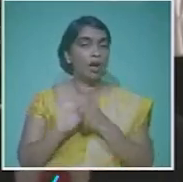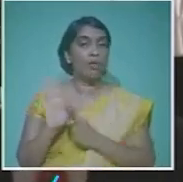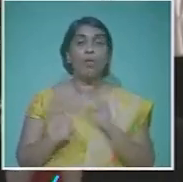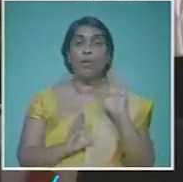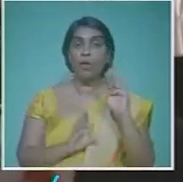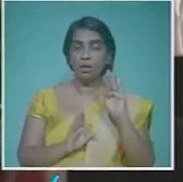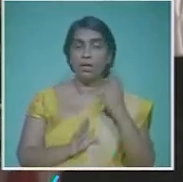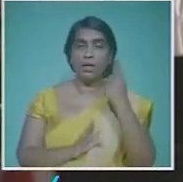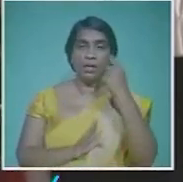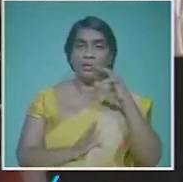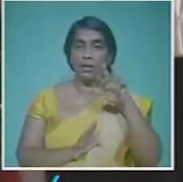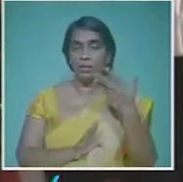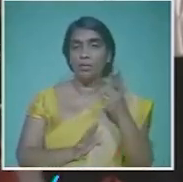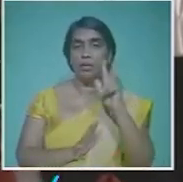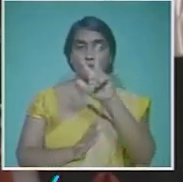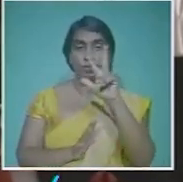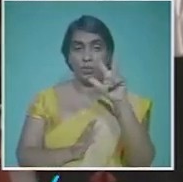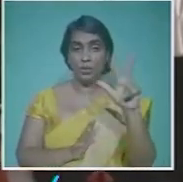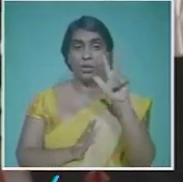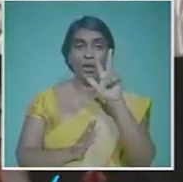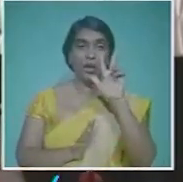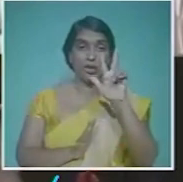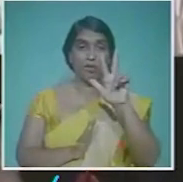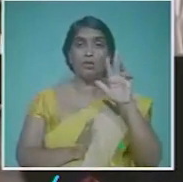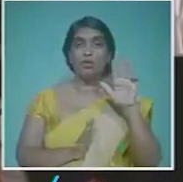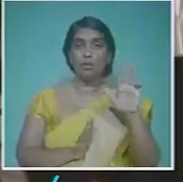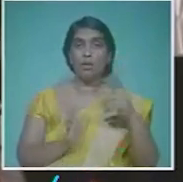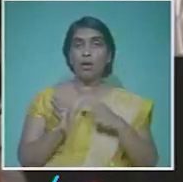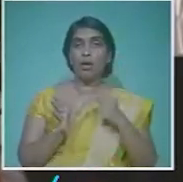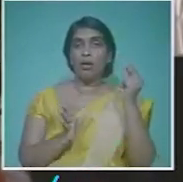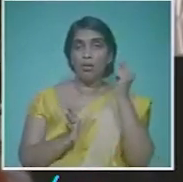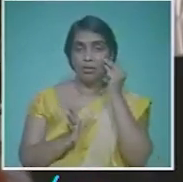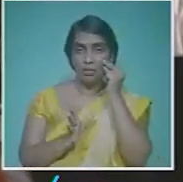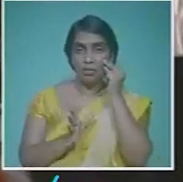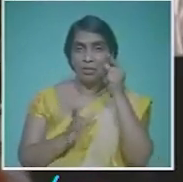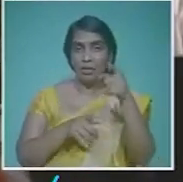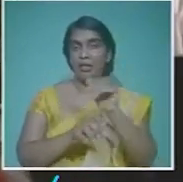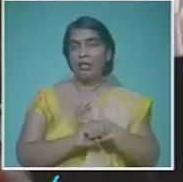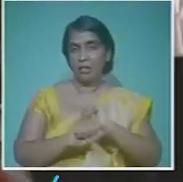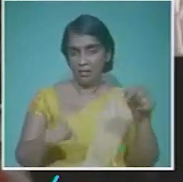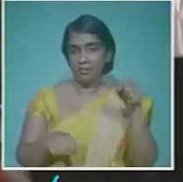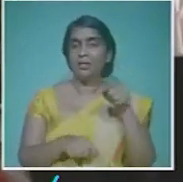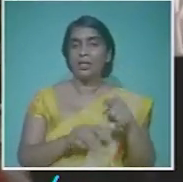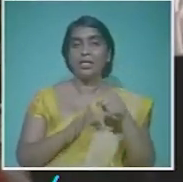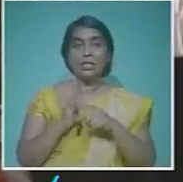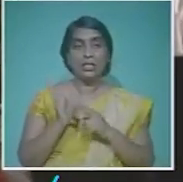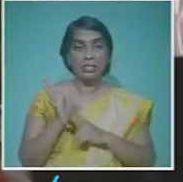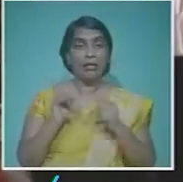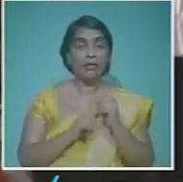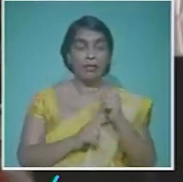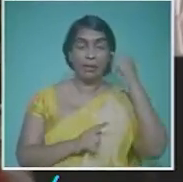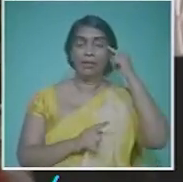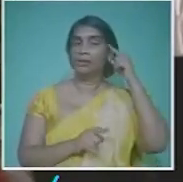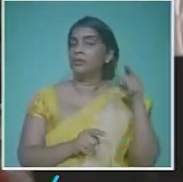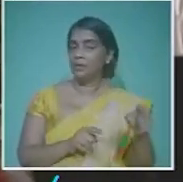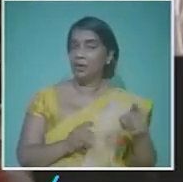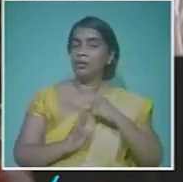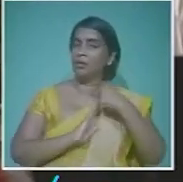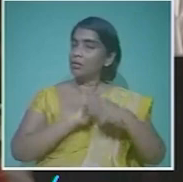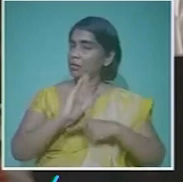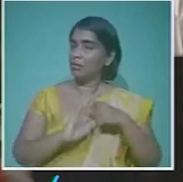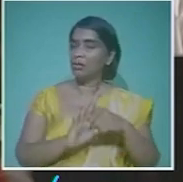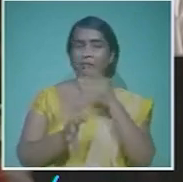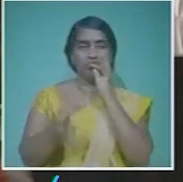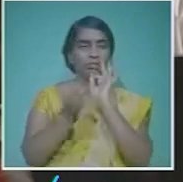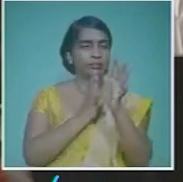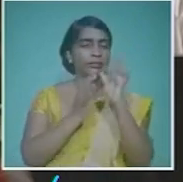40යි 988 89. අද අනුර කුමාර සහෝදරයා මේ වෙලාවේ සභාව වෙන්නේ නැහැ. ජවිපේ අපිට මතක් වෙන තැන මුළු රටම